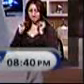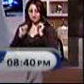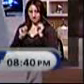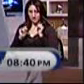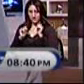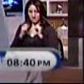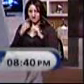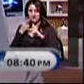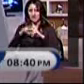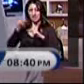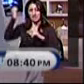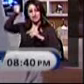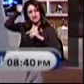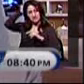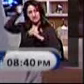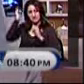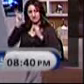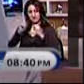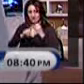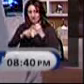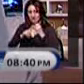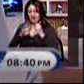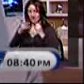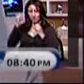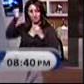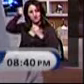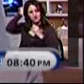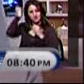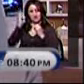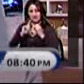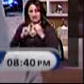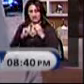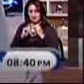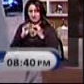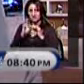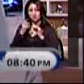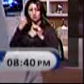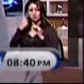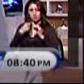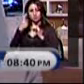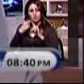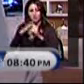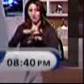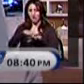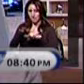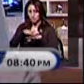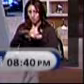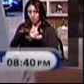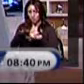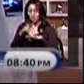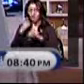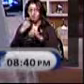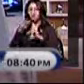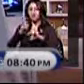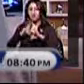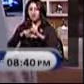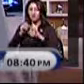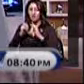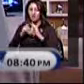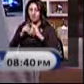سواء كانوا صعايده زي حالاتي او نوبيين، لان في نفس المنطقه كان بيجيبوهم الاصول الملكيه،